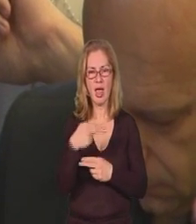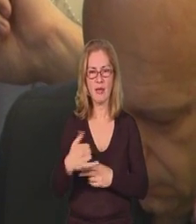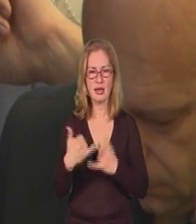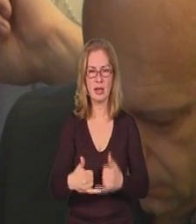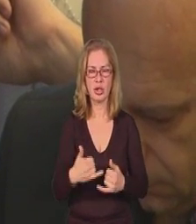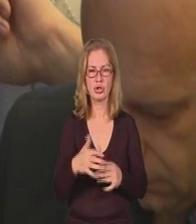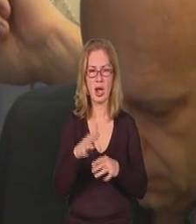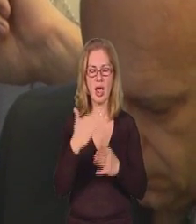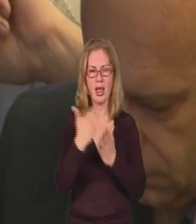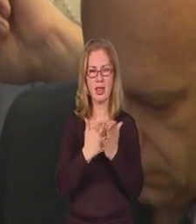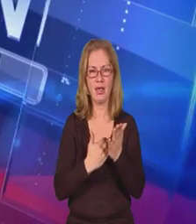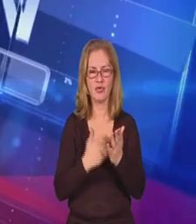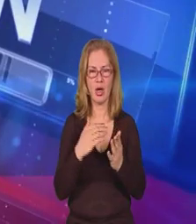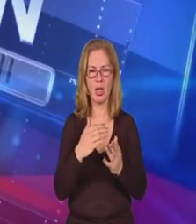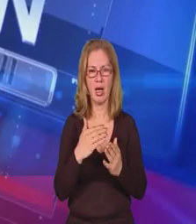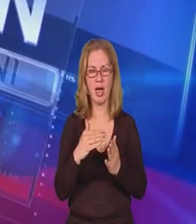reda.